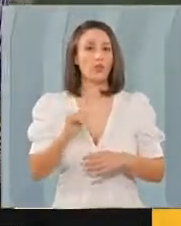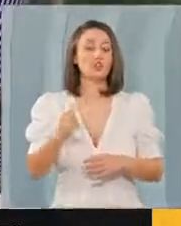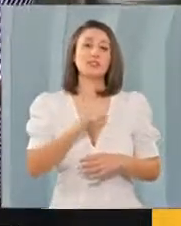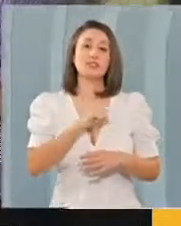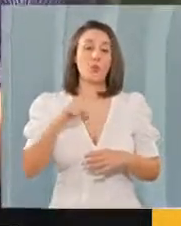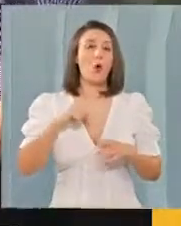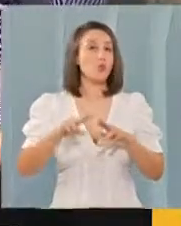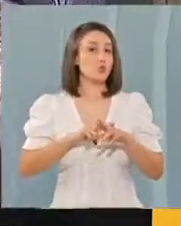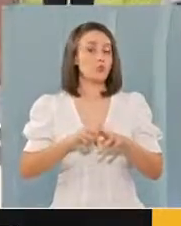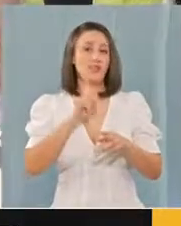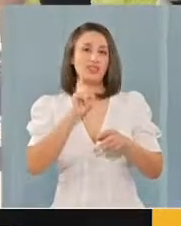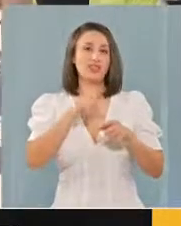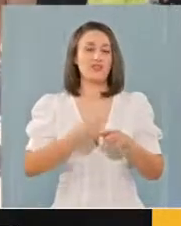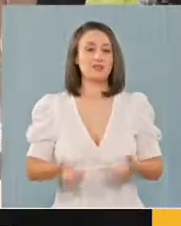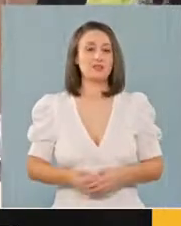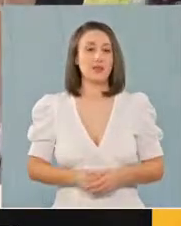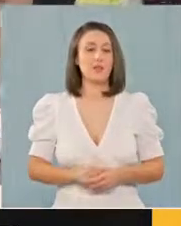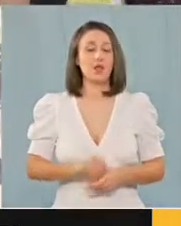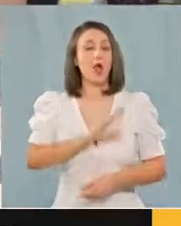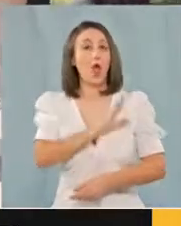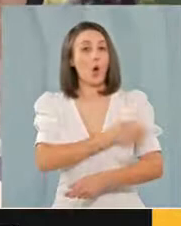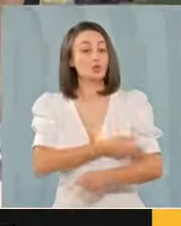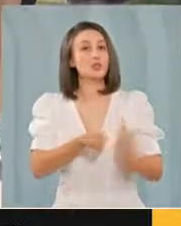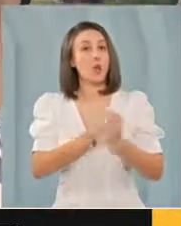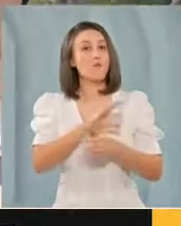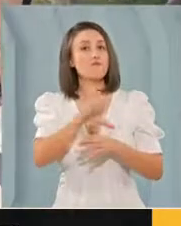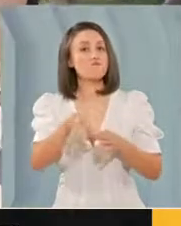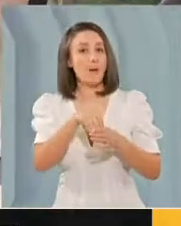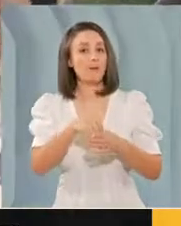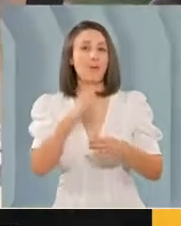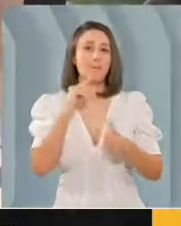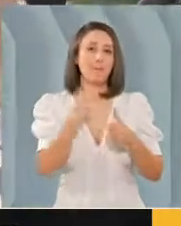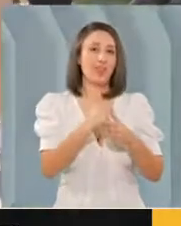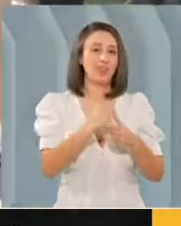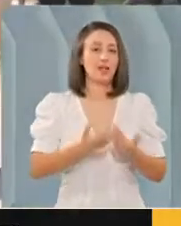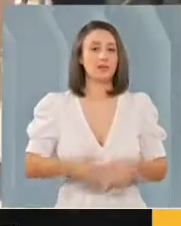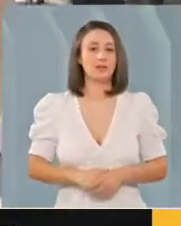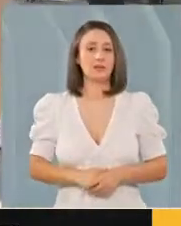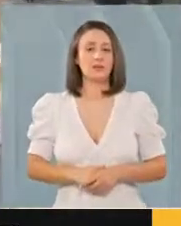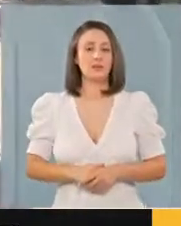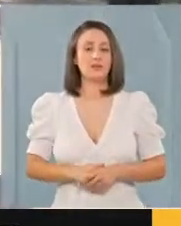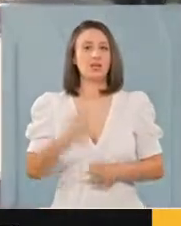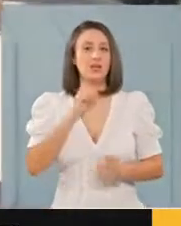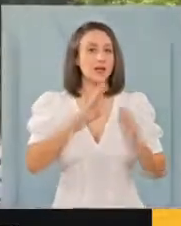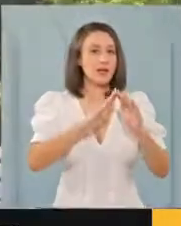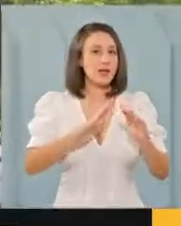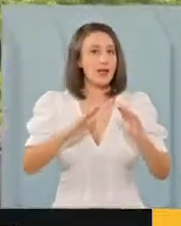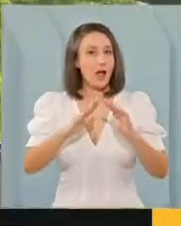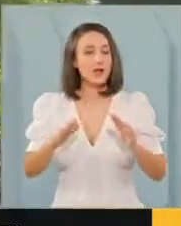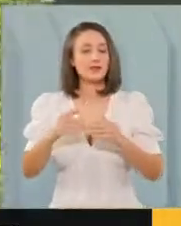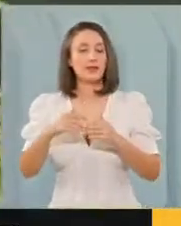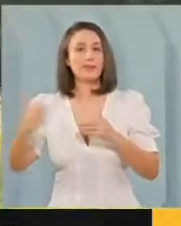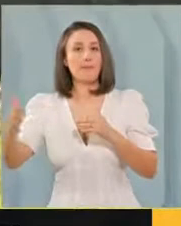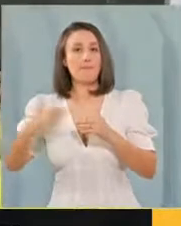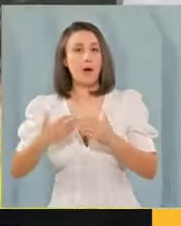singura modalitate este intervenția, fie a autorităților, fie a familiei, a prietenilor, în căsuțe departe